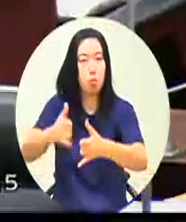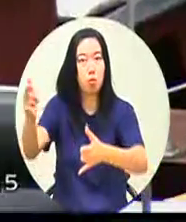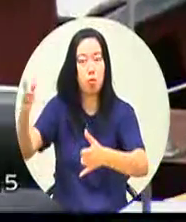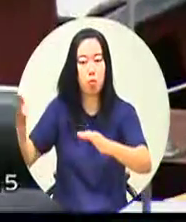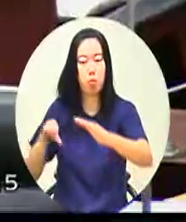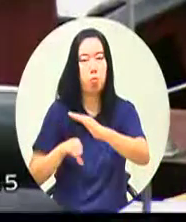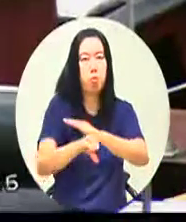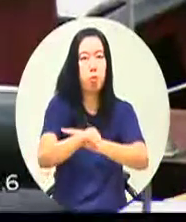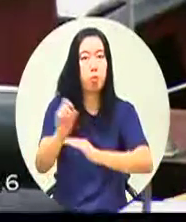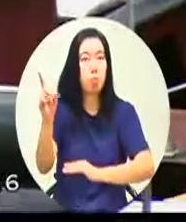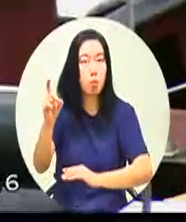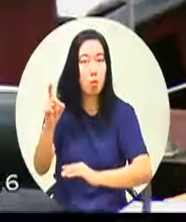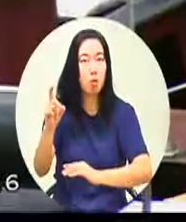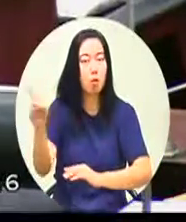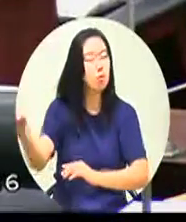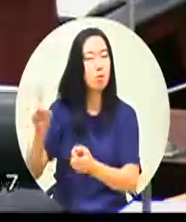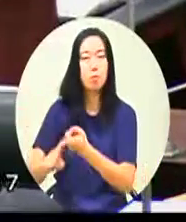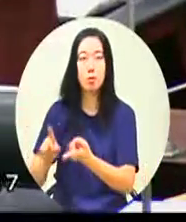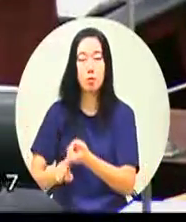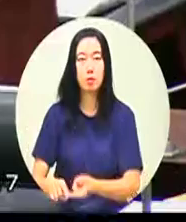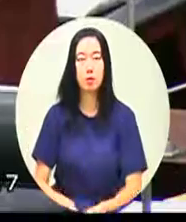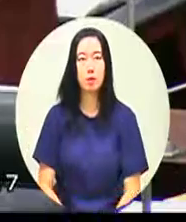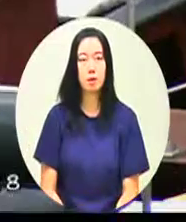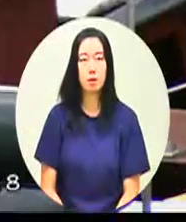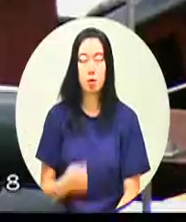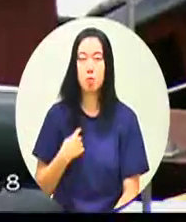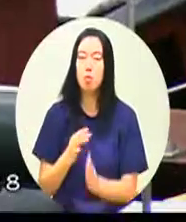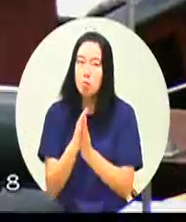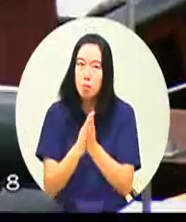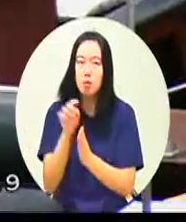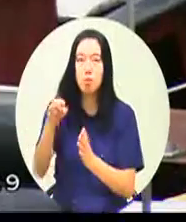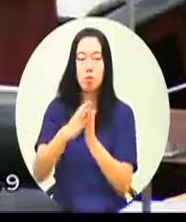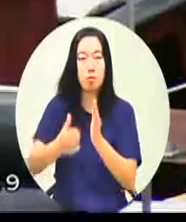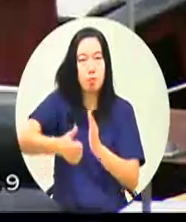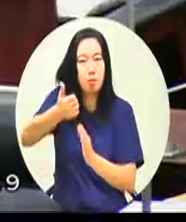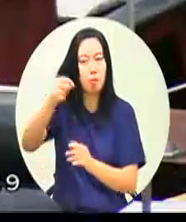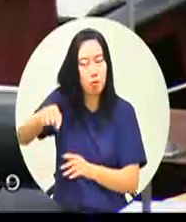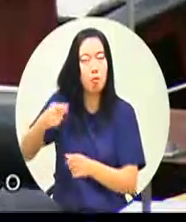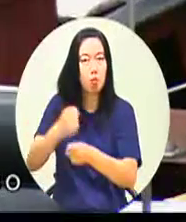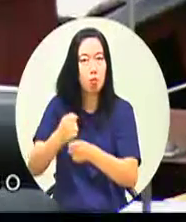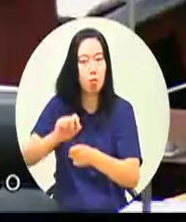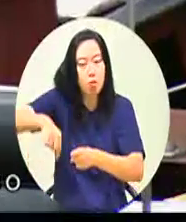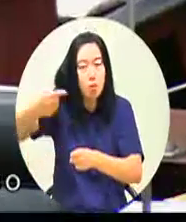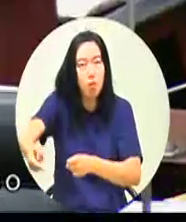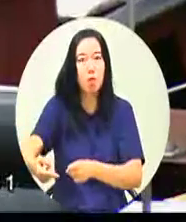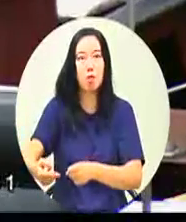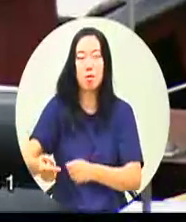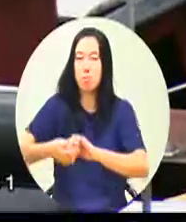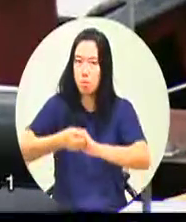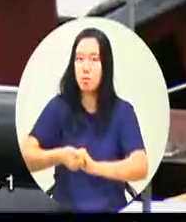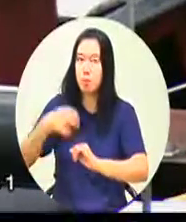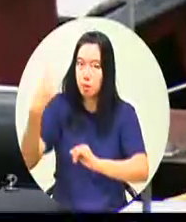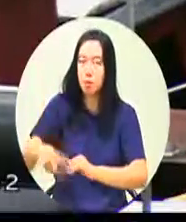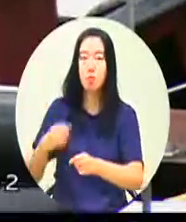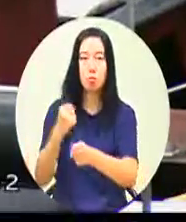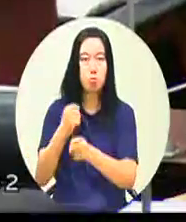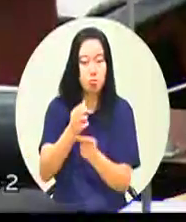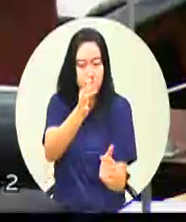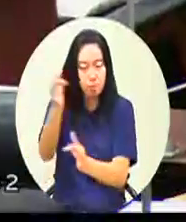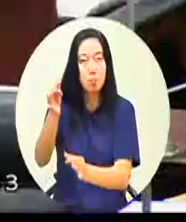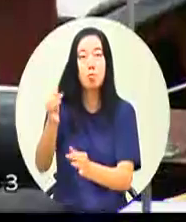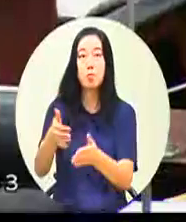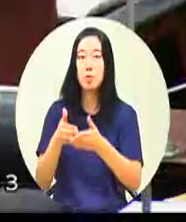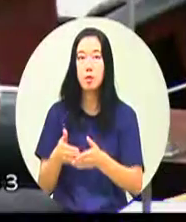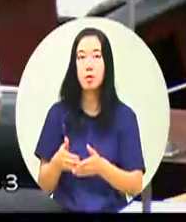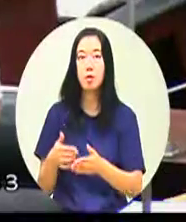是理由啦，哦。所以讲，遮我要拜托局长，这样代志一定后续一定爱去做啊好。但迄天安